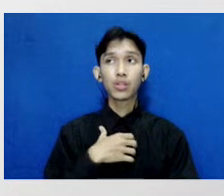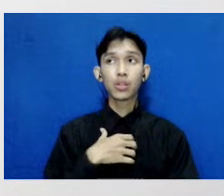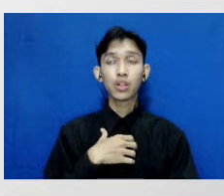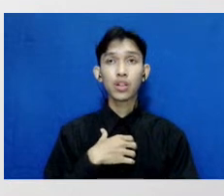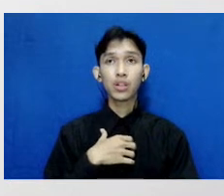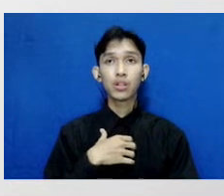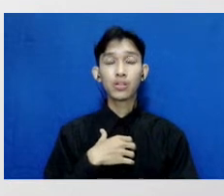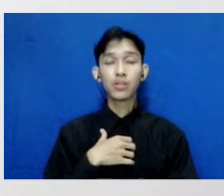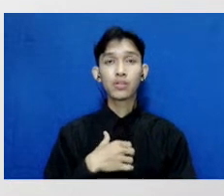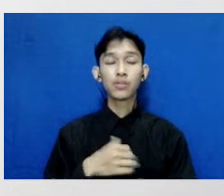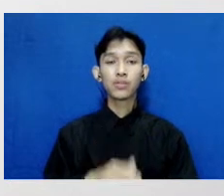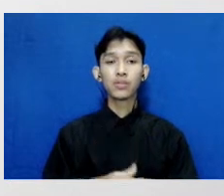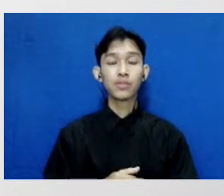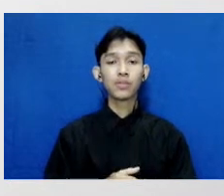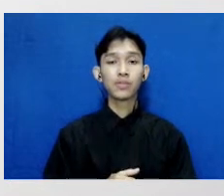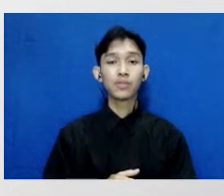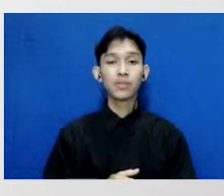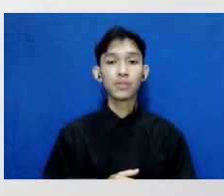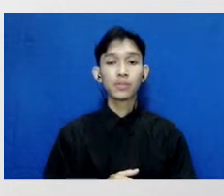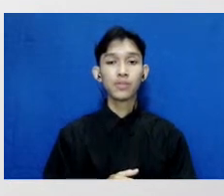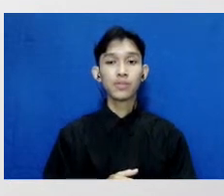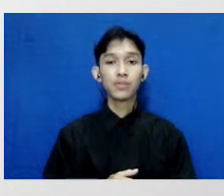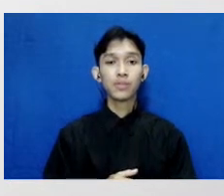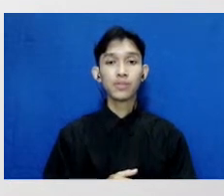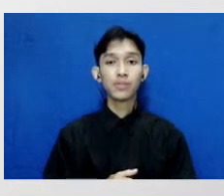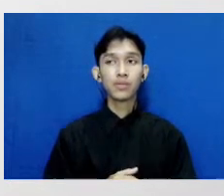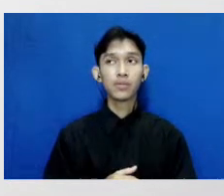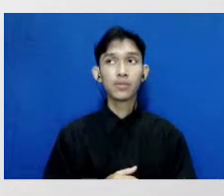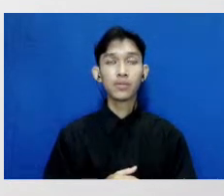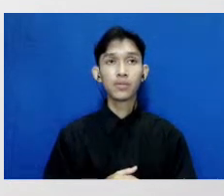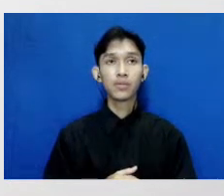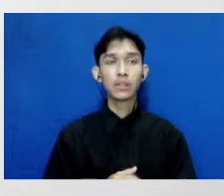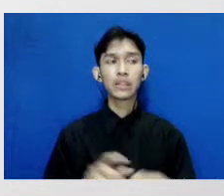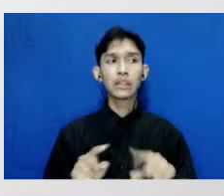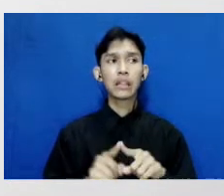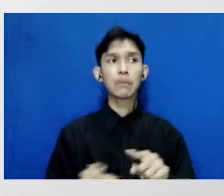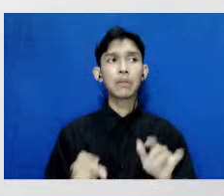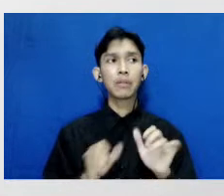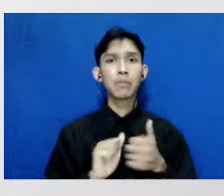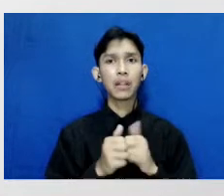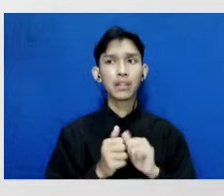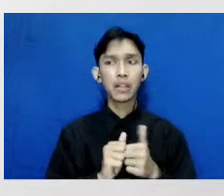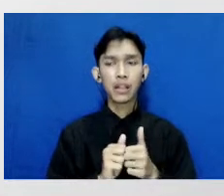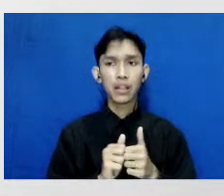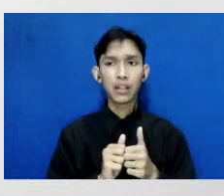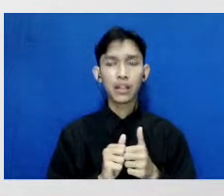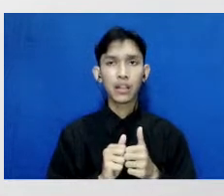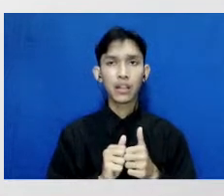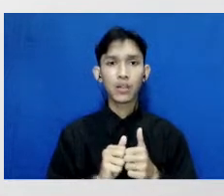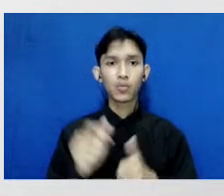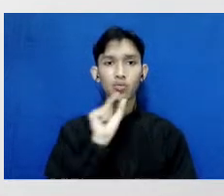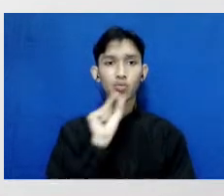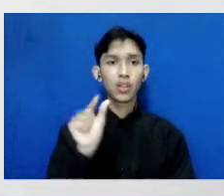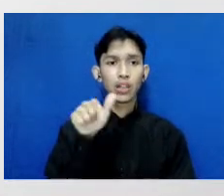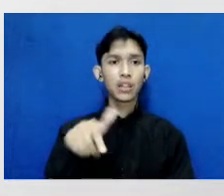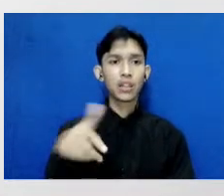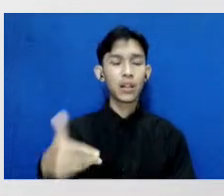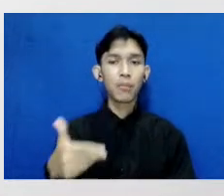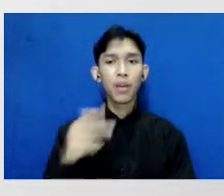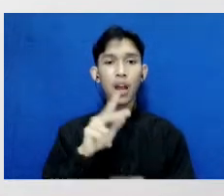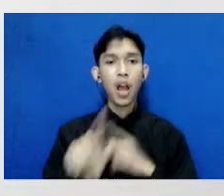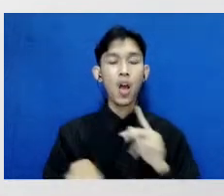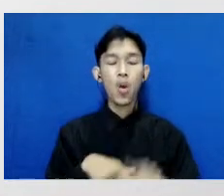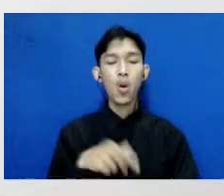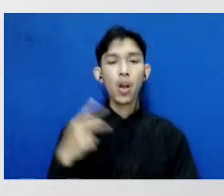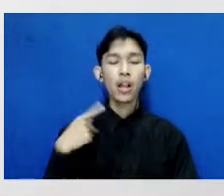terlepas dari eksekutif. Tetapi problematika dari usulan ini adalah kalau kita kembali